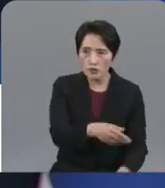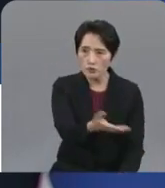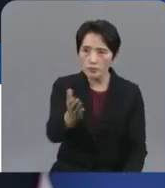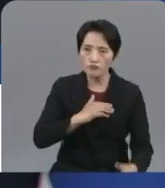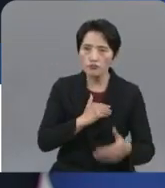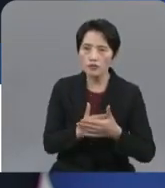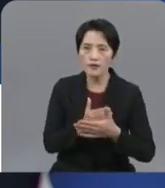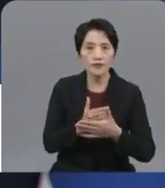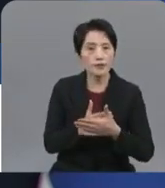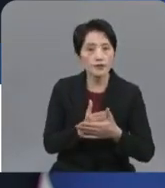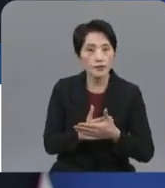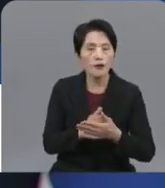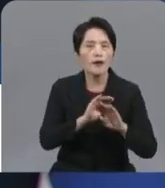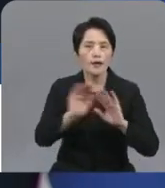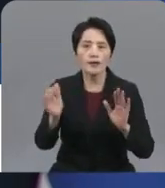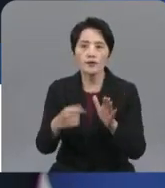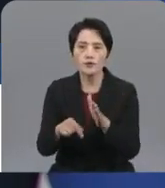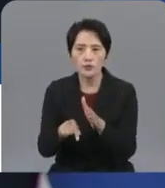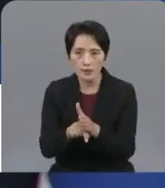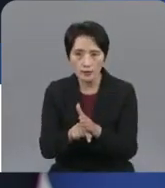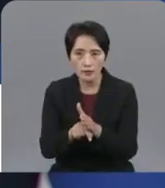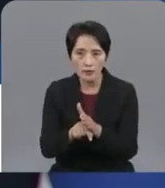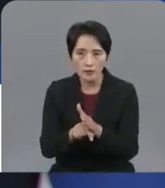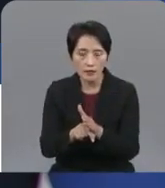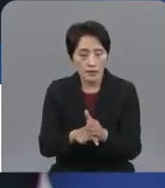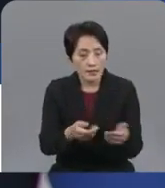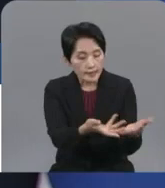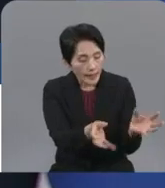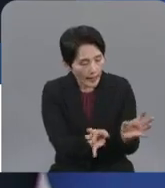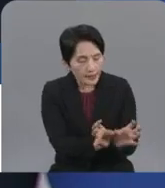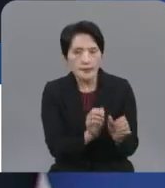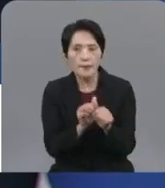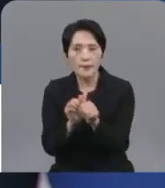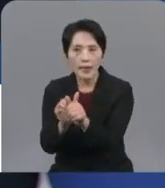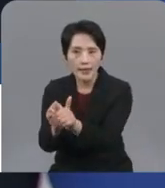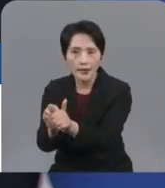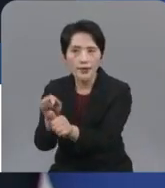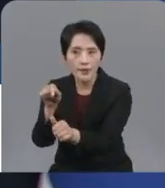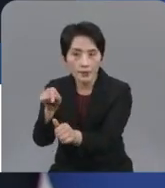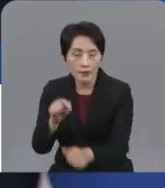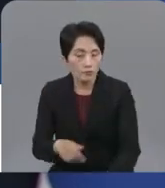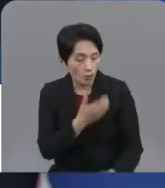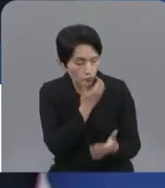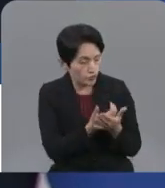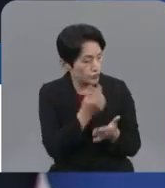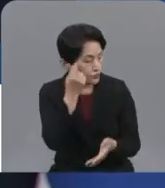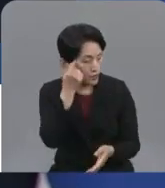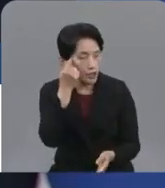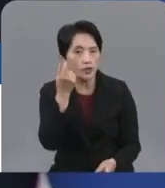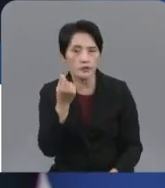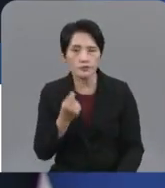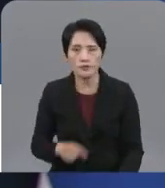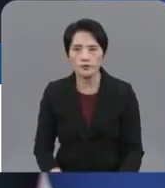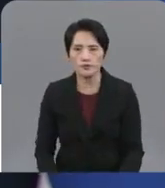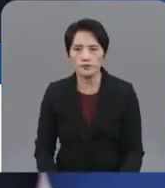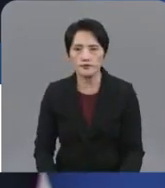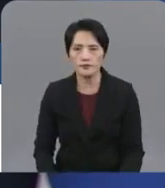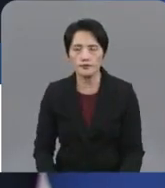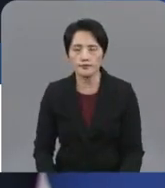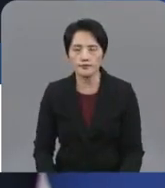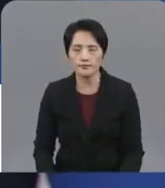cùng các chuyên gia trong nước tới nhà máy điện nguyên tử fukushima số 1 của công ty điện lực Tokyo của cô vào ngày 23 tháng 5